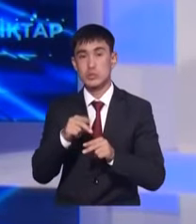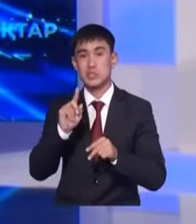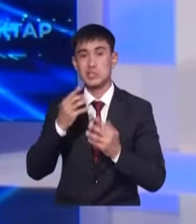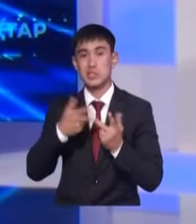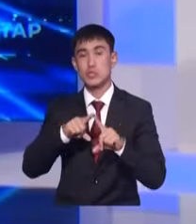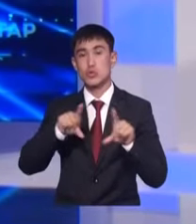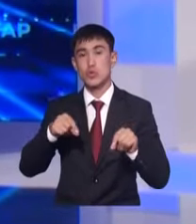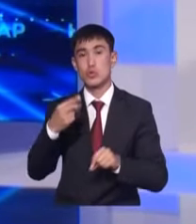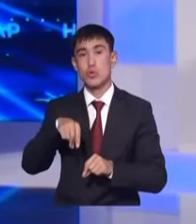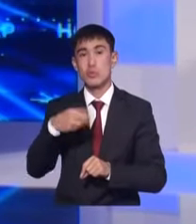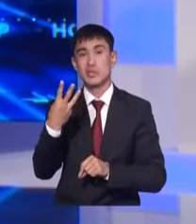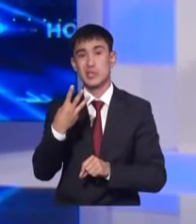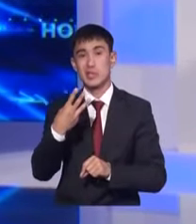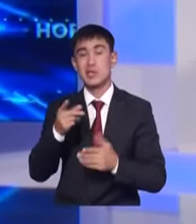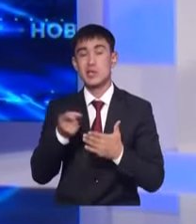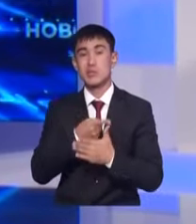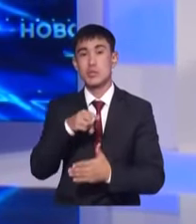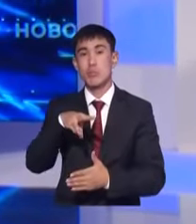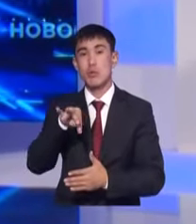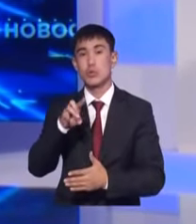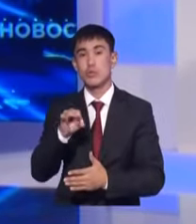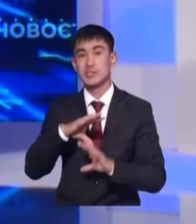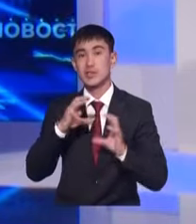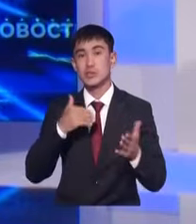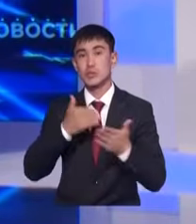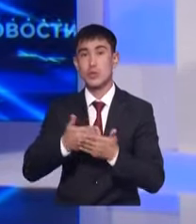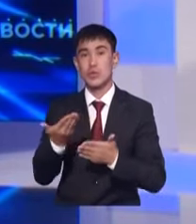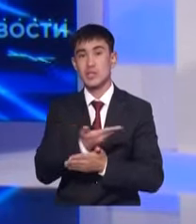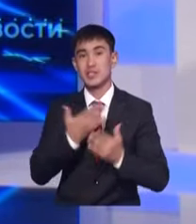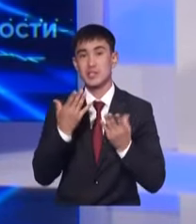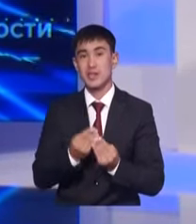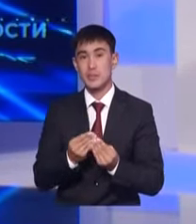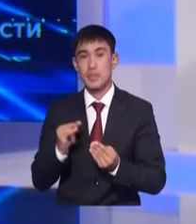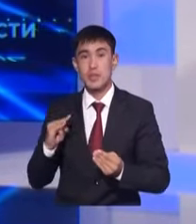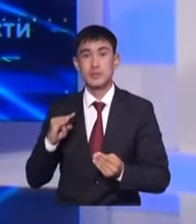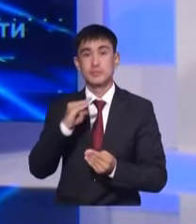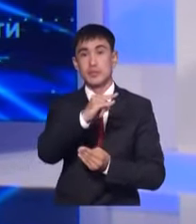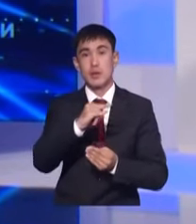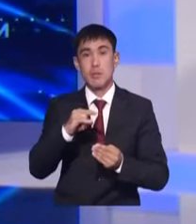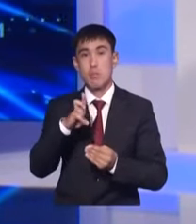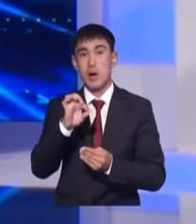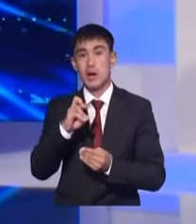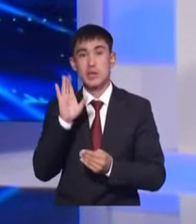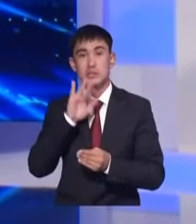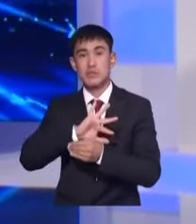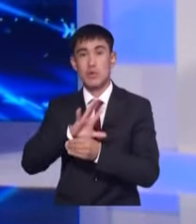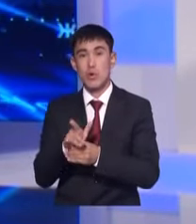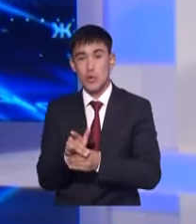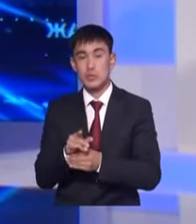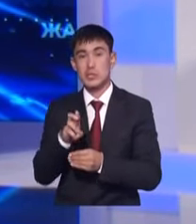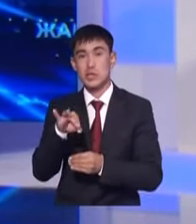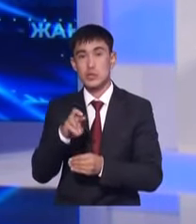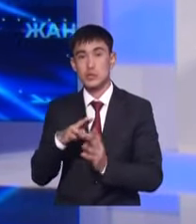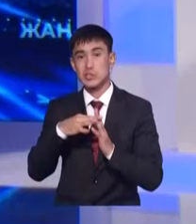средней школы номер 3 имени Ильи Молотова, сохранившейся до наших дней взлетной полосы в селе Бахар, газопровода в селе Таскарасу